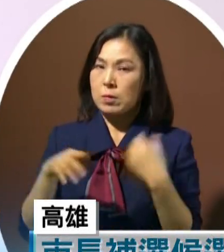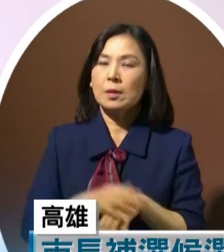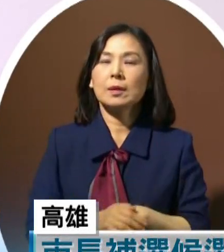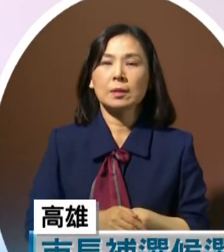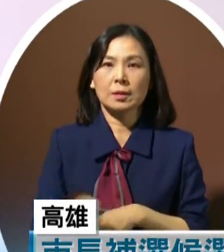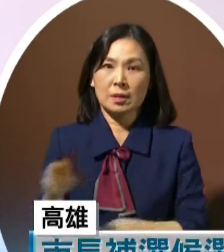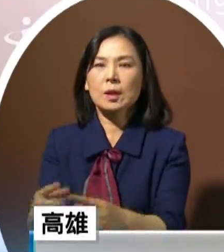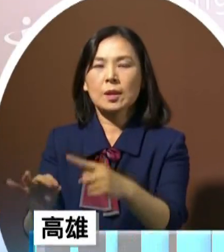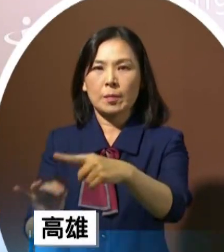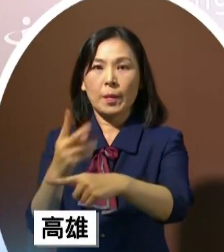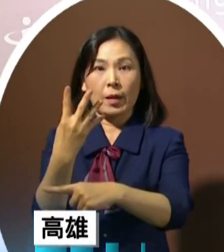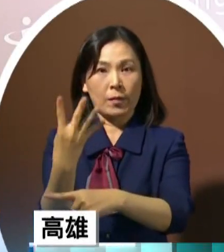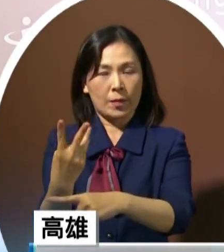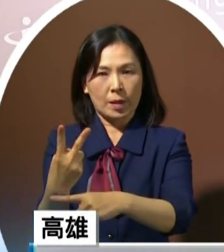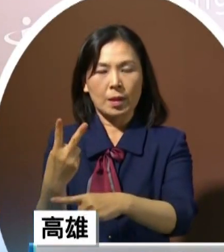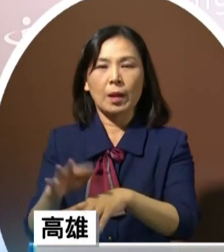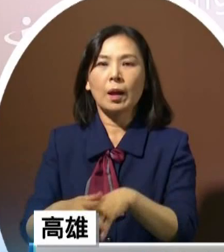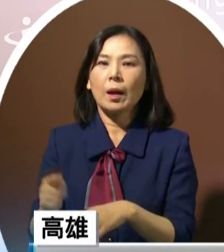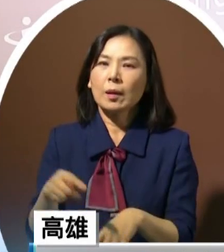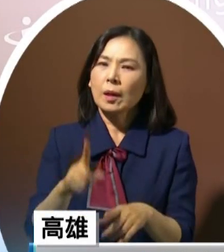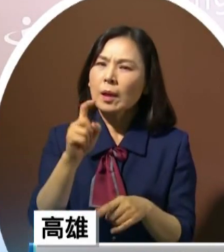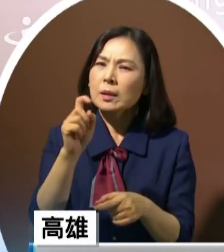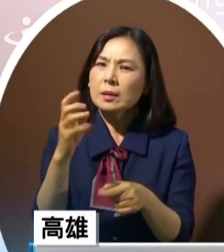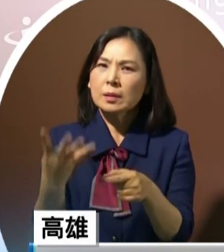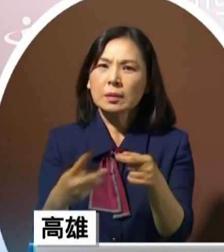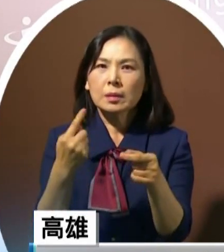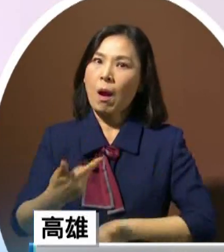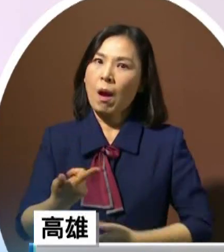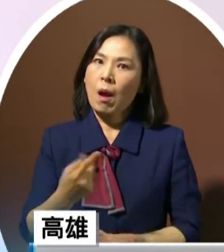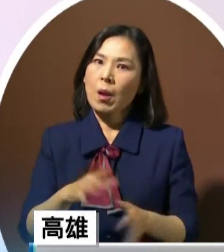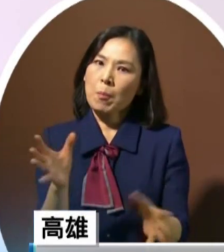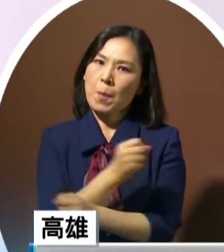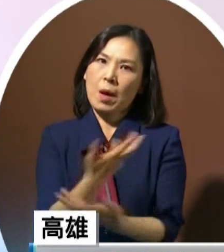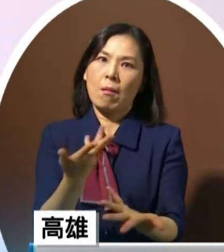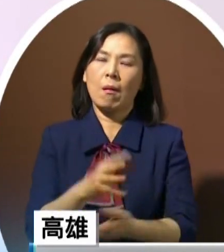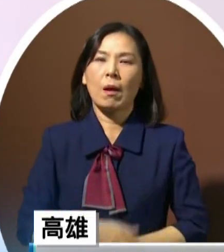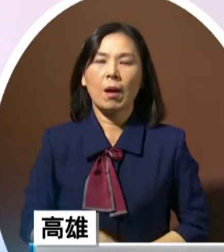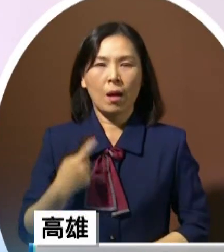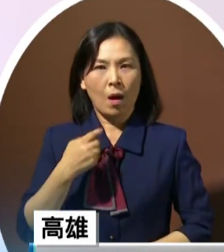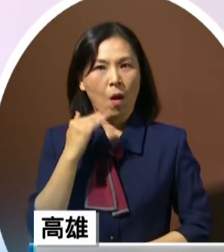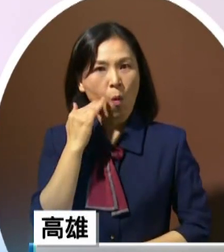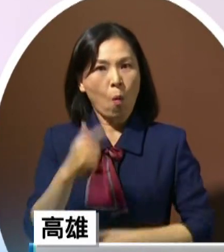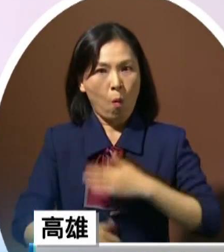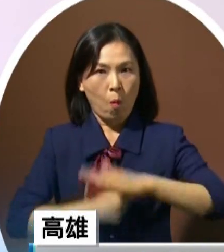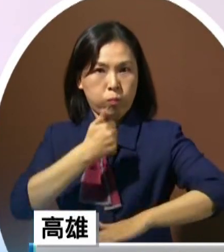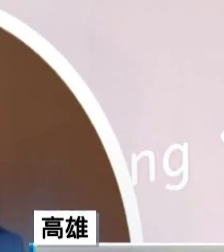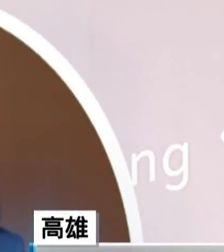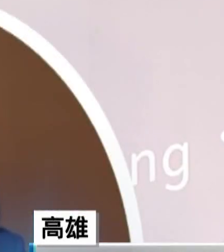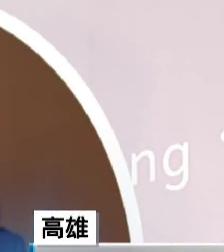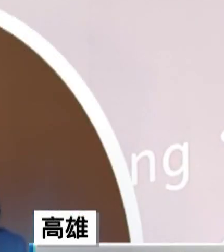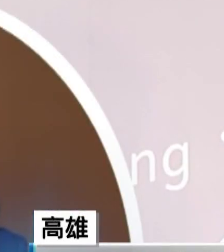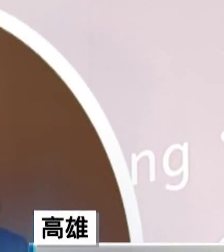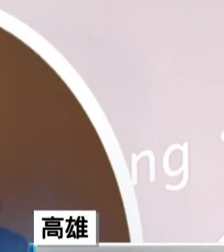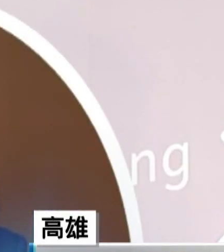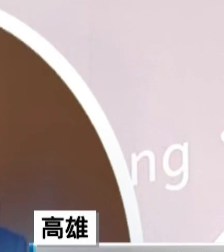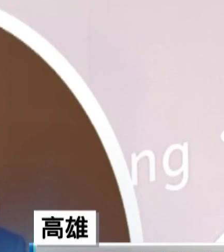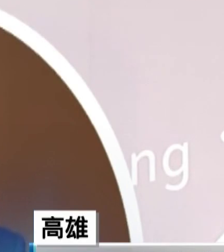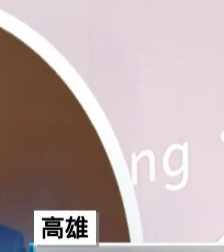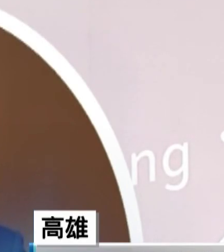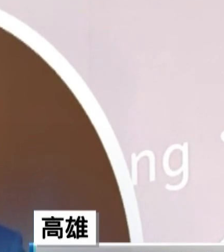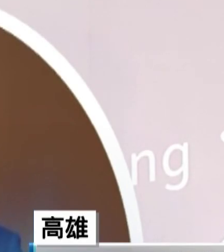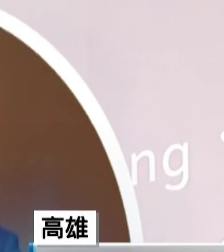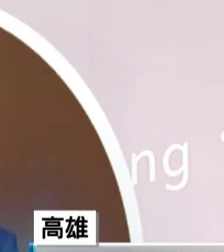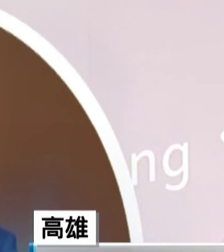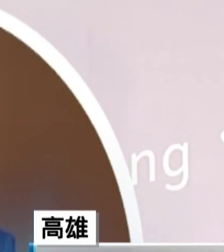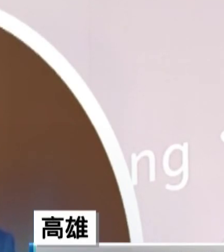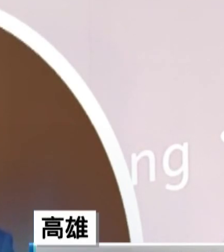怎改吼？ 公办政见三人针锋相对，吴益政、陈其迈两人为了钱不时台上交火。李梅珍在面对提问时低头